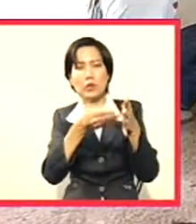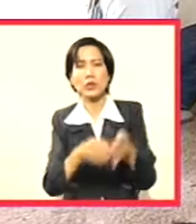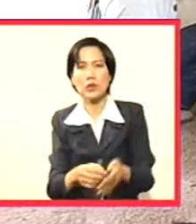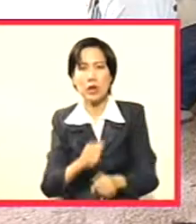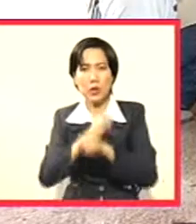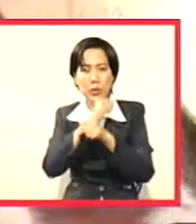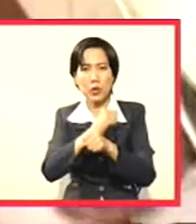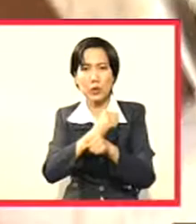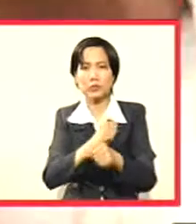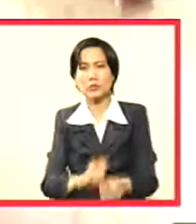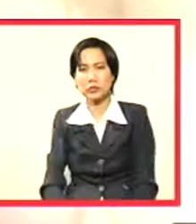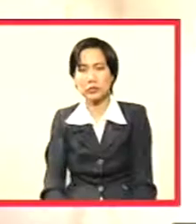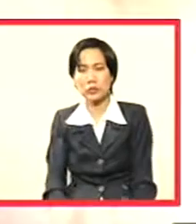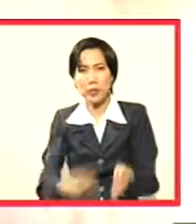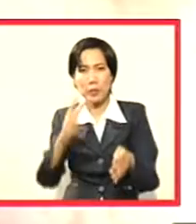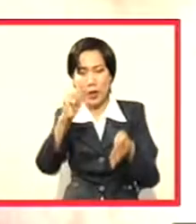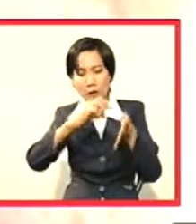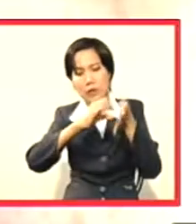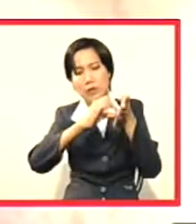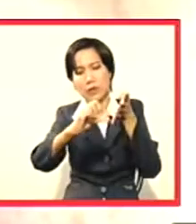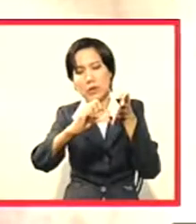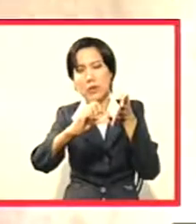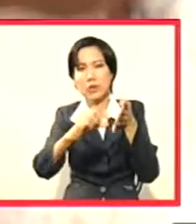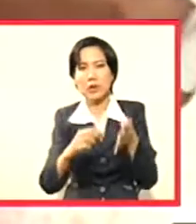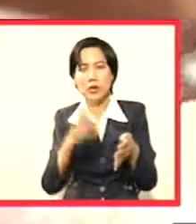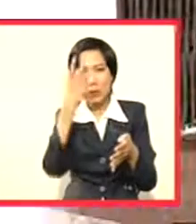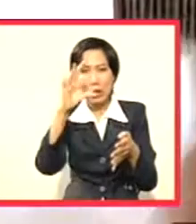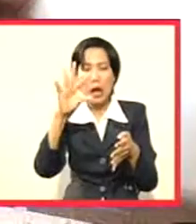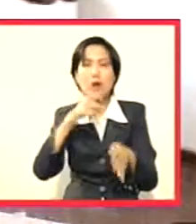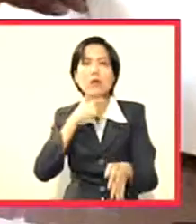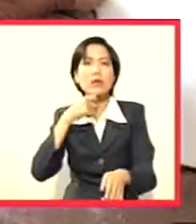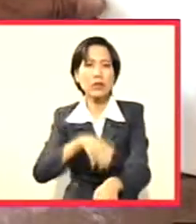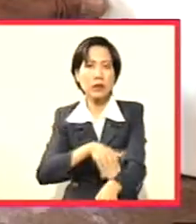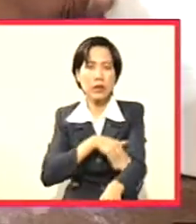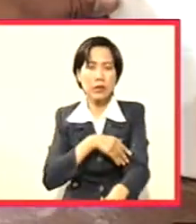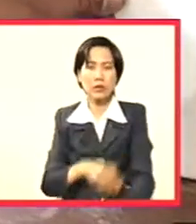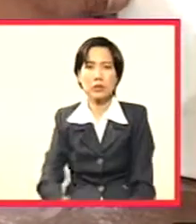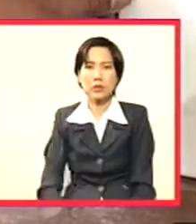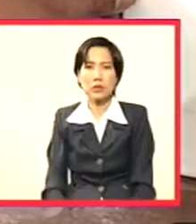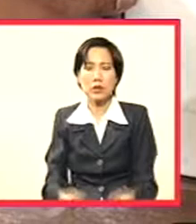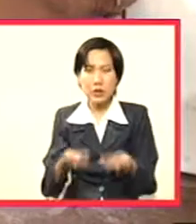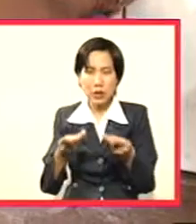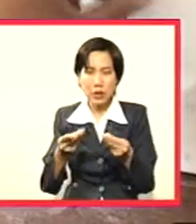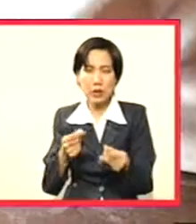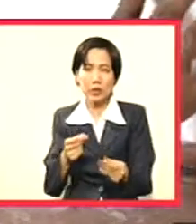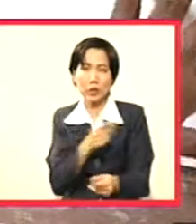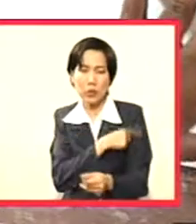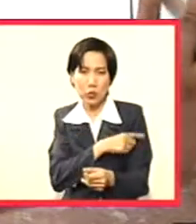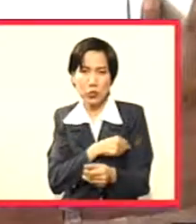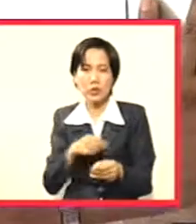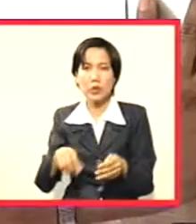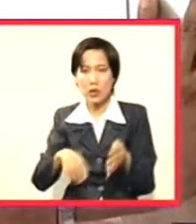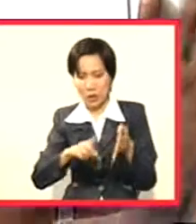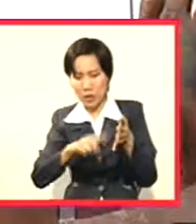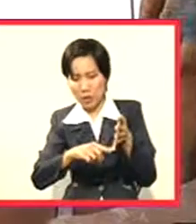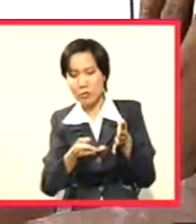ไหลของตัวกระเบื้องเนื่องจากกาวซีเมนต์นั้นแห้งตัวช้าแต่ถ้าปูด้วยปูนซีเมนต์ผสมทรายสามารถปูจากแนวด้านล่